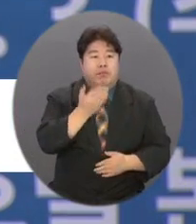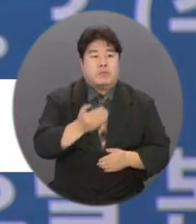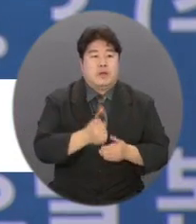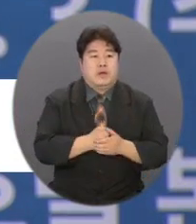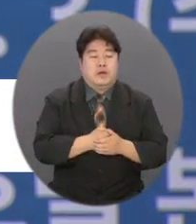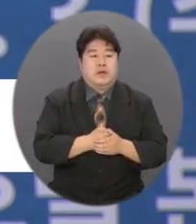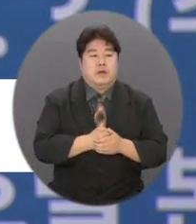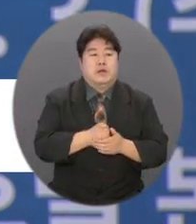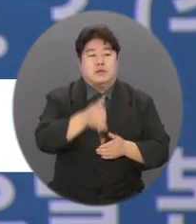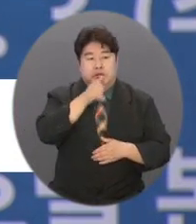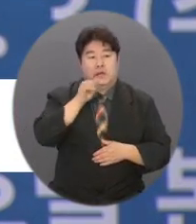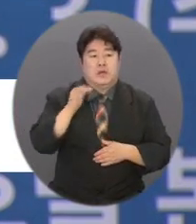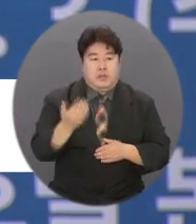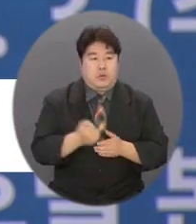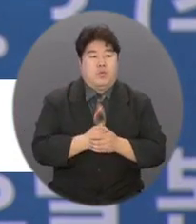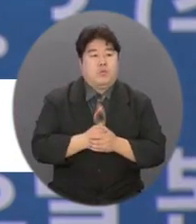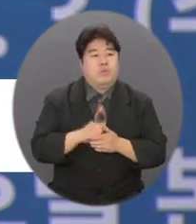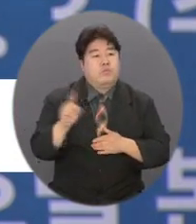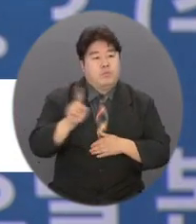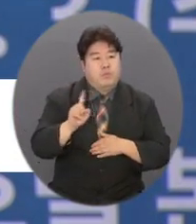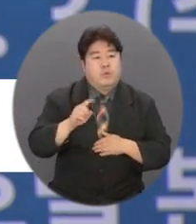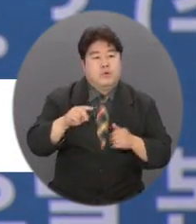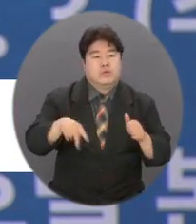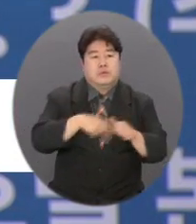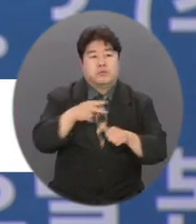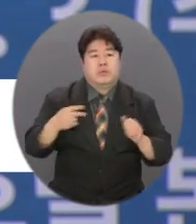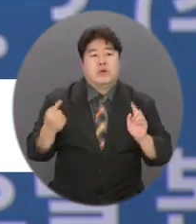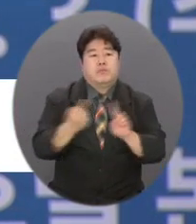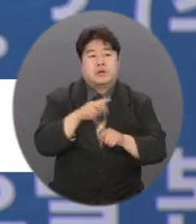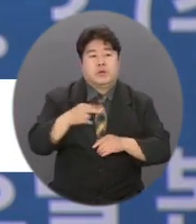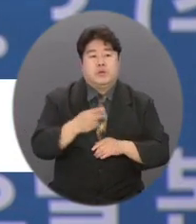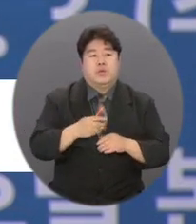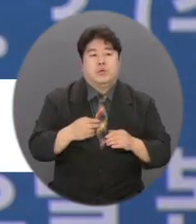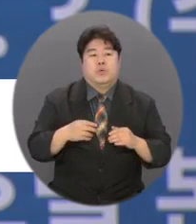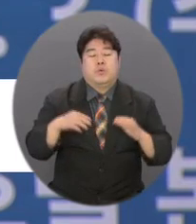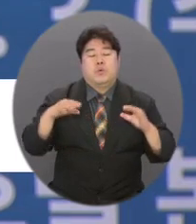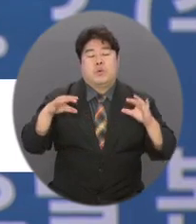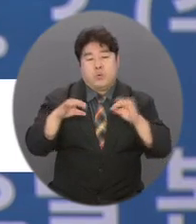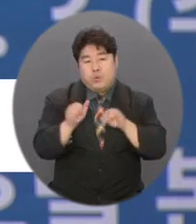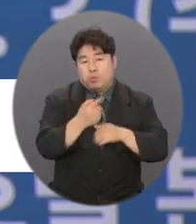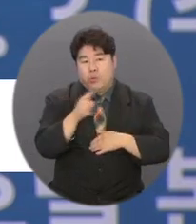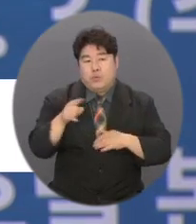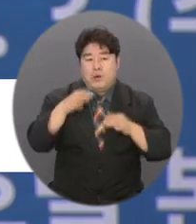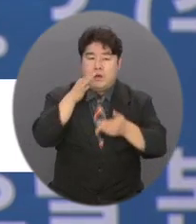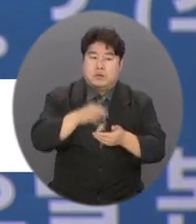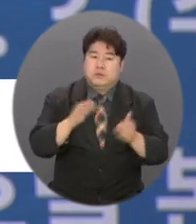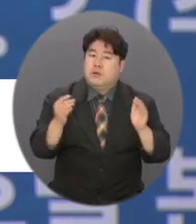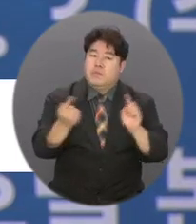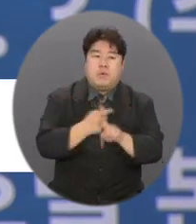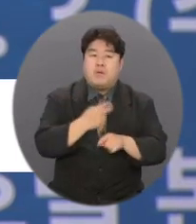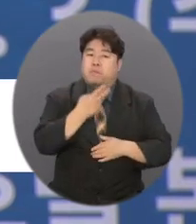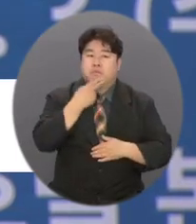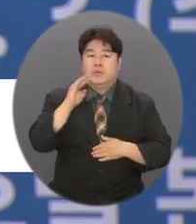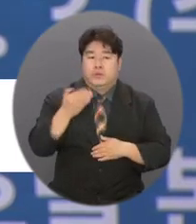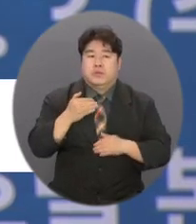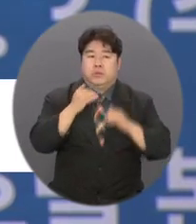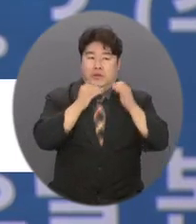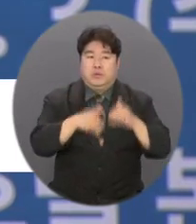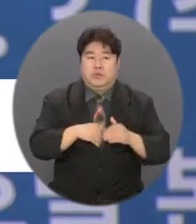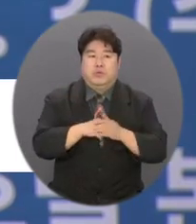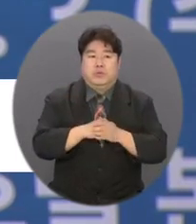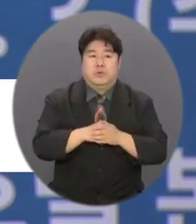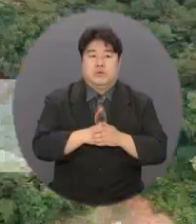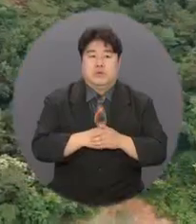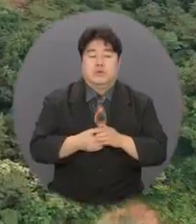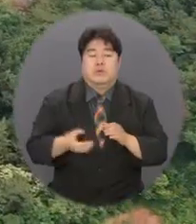손상 보호 되어야 되고 어떤 상황이 변해도 엉 유아에 갖춘 편안히 없어야 된다 라고 하는 부분들 까진 우안